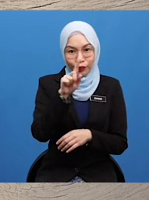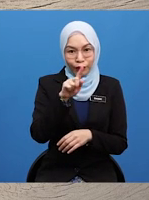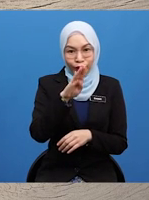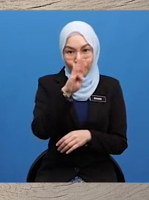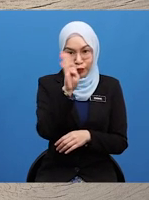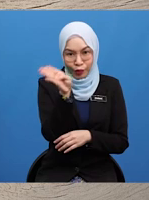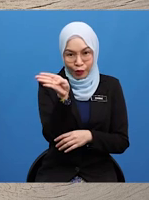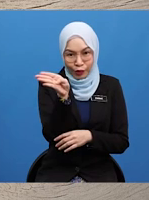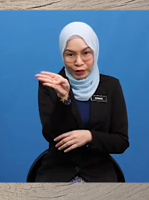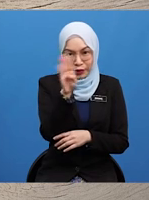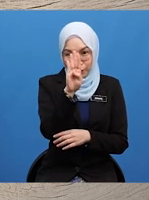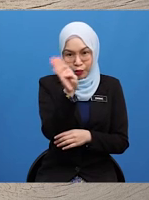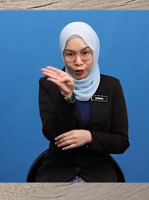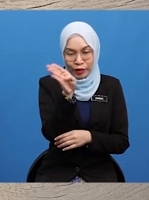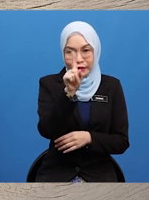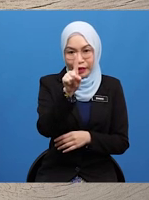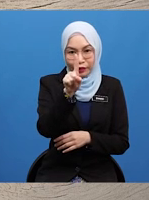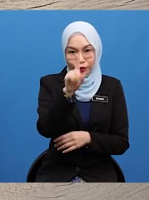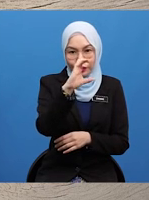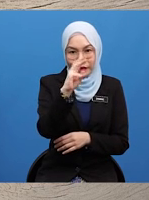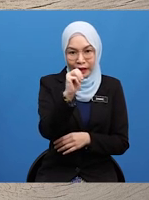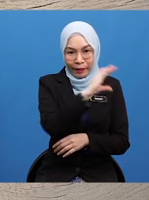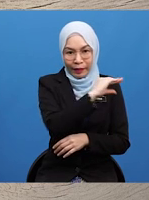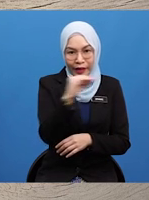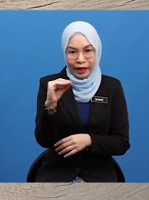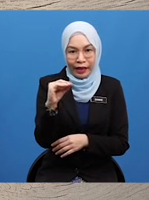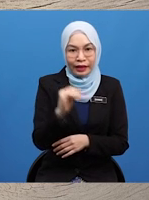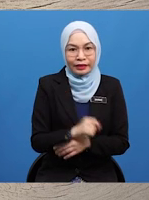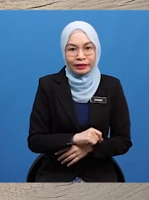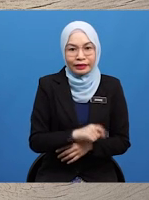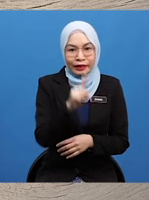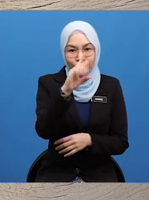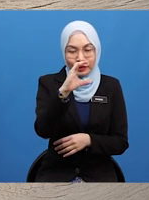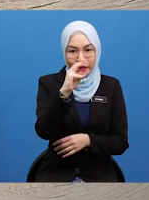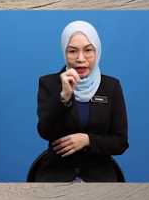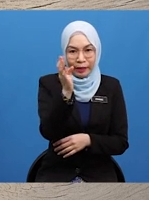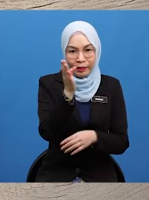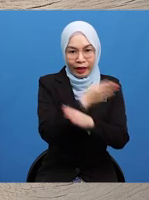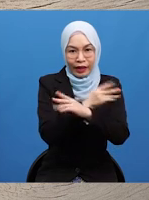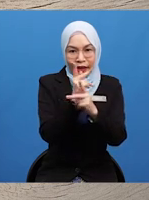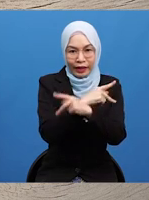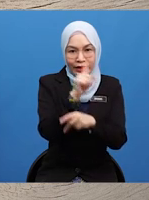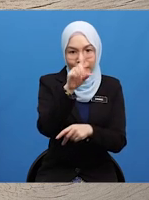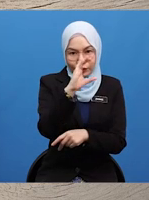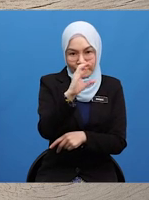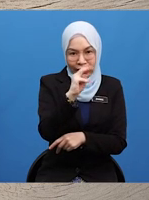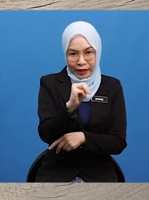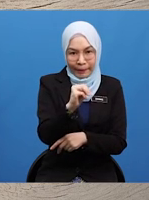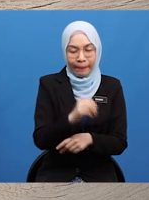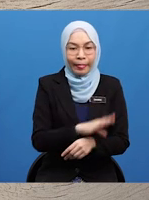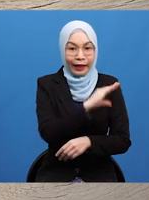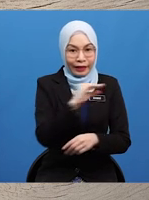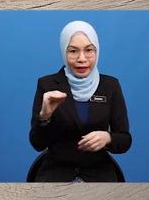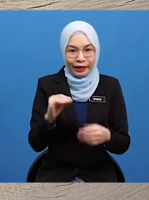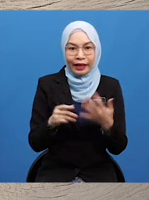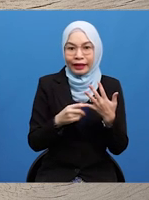cm. Keempat, mengukur isi padu cecair dengan menggunakan alat